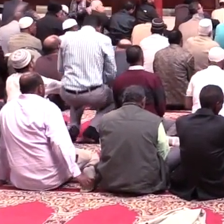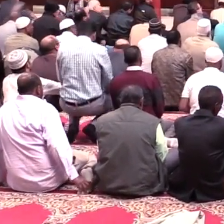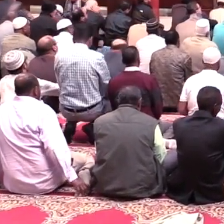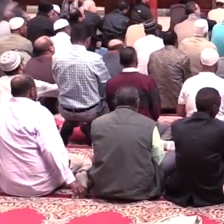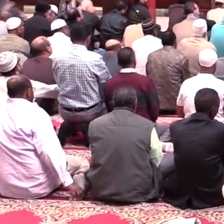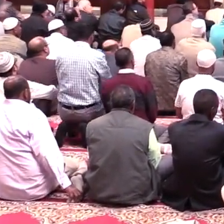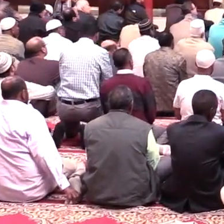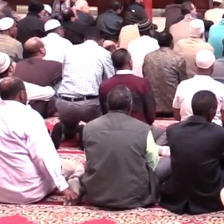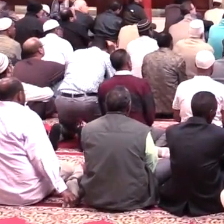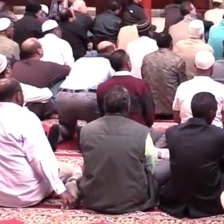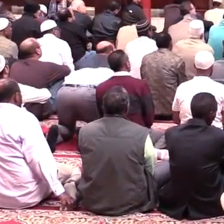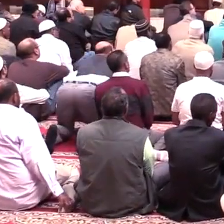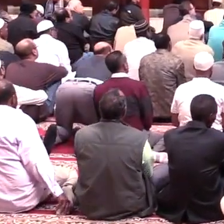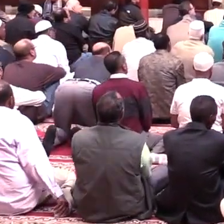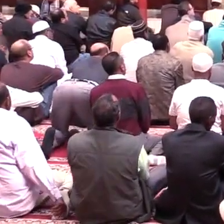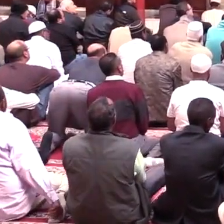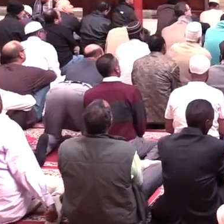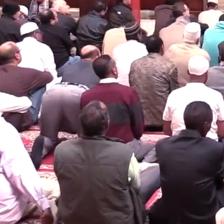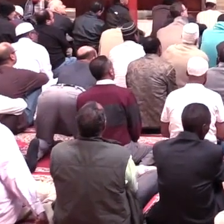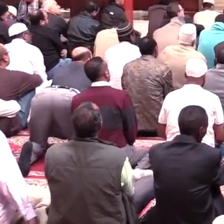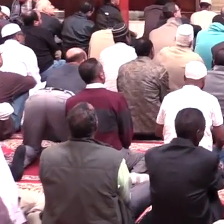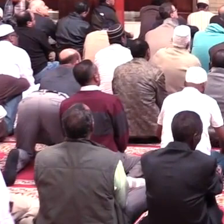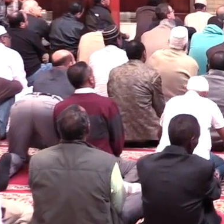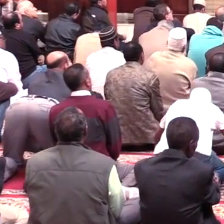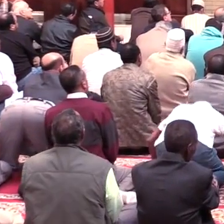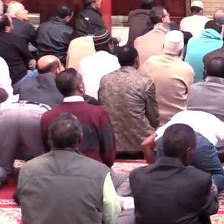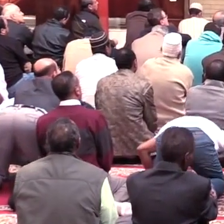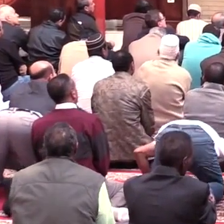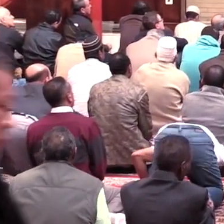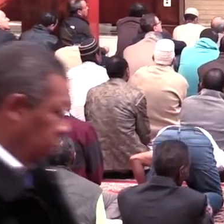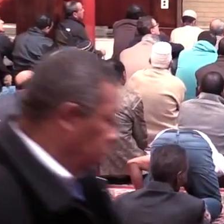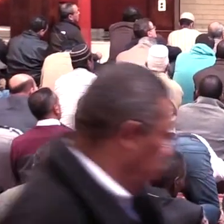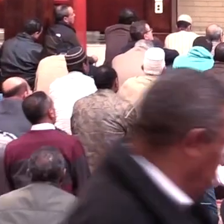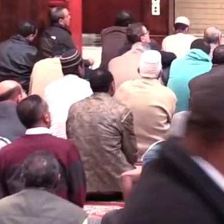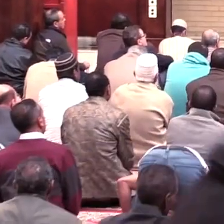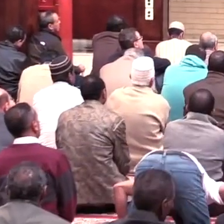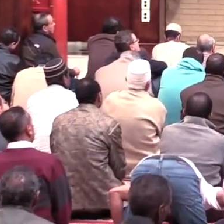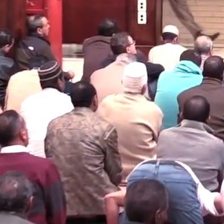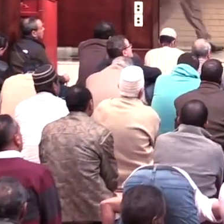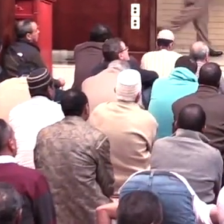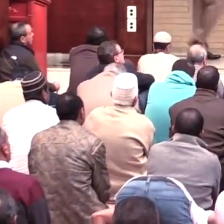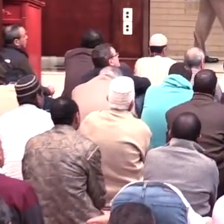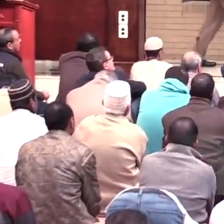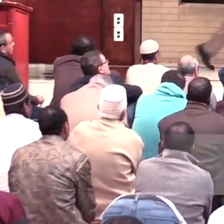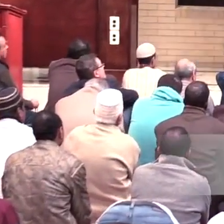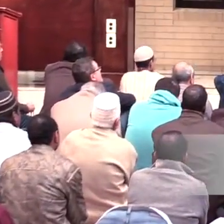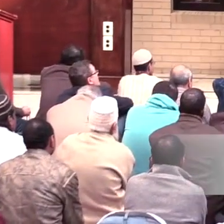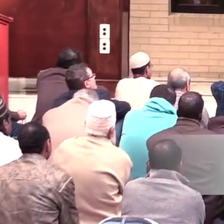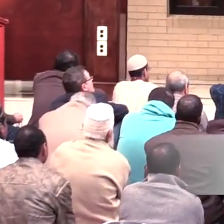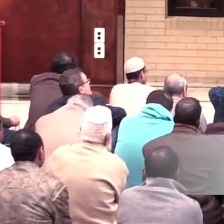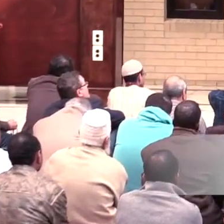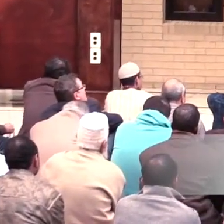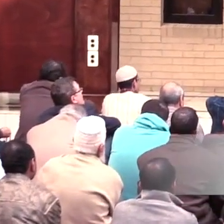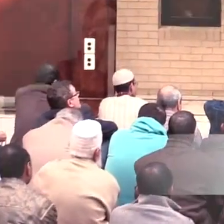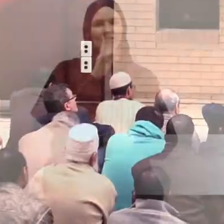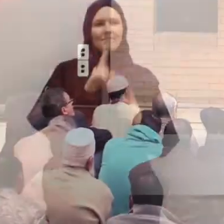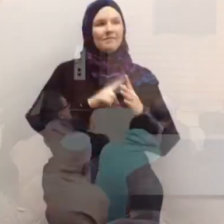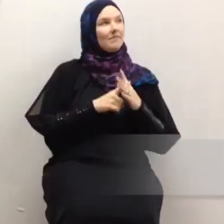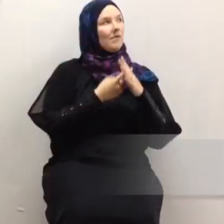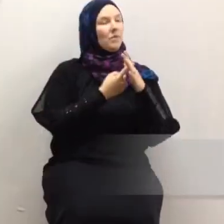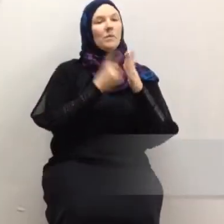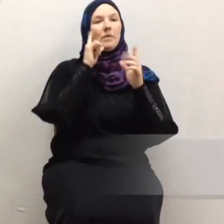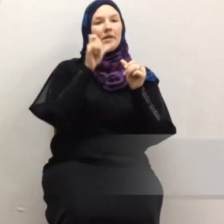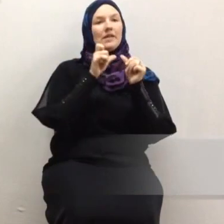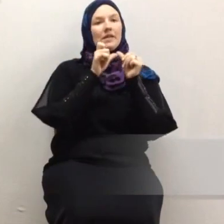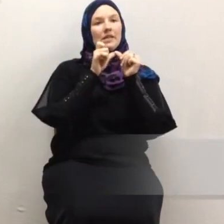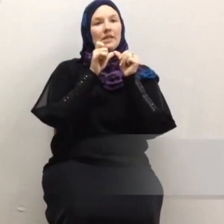أما بعد، we are going to continue to explain understandings